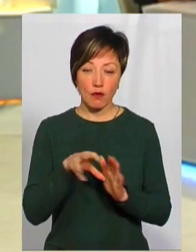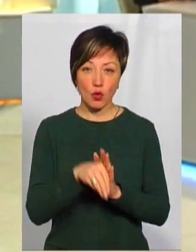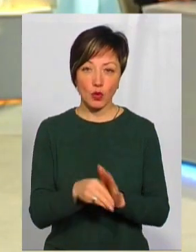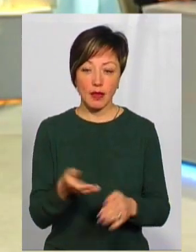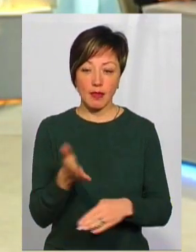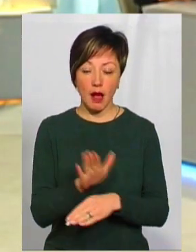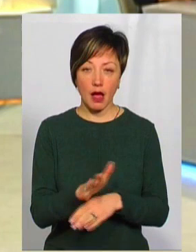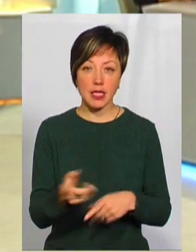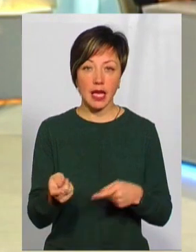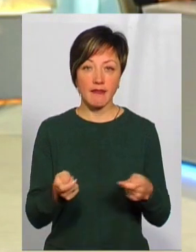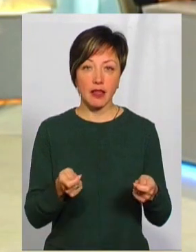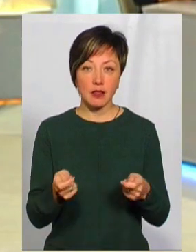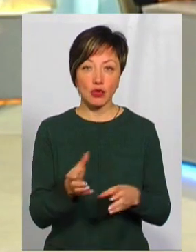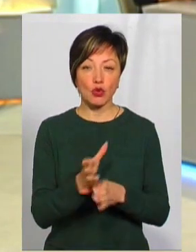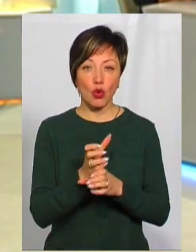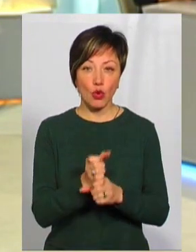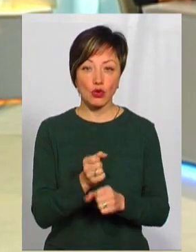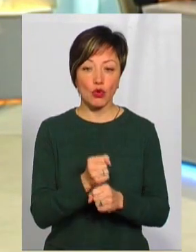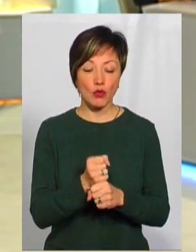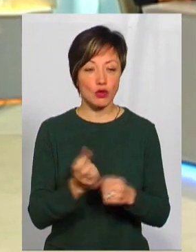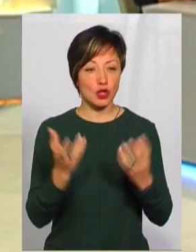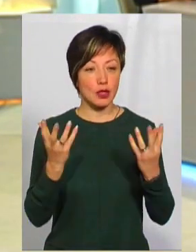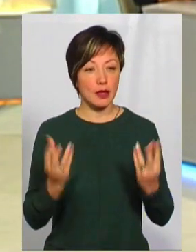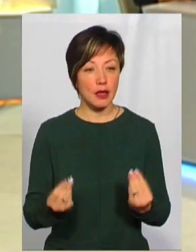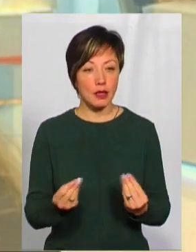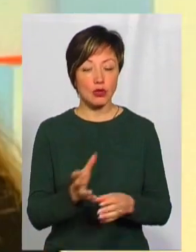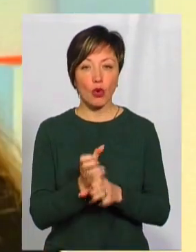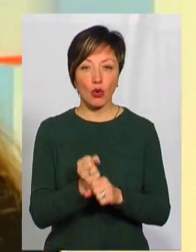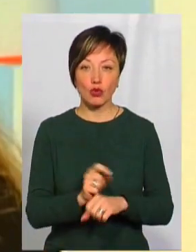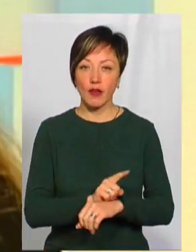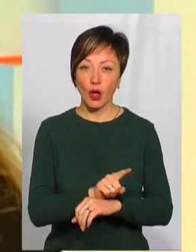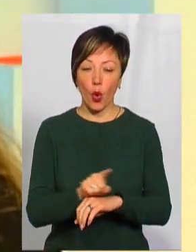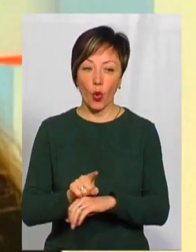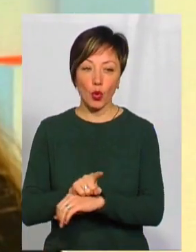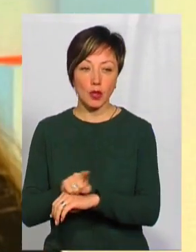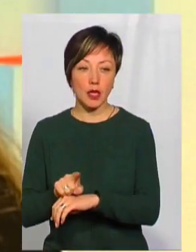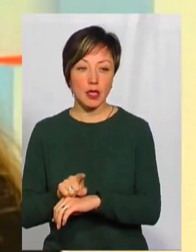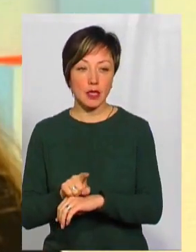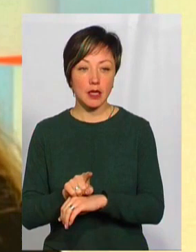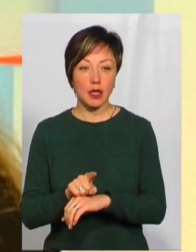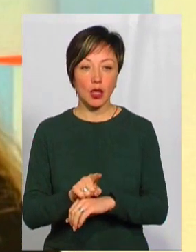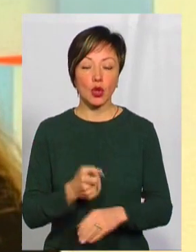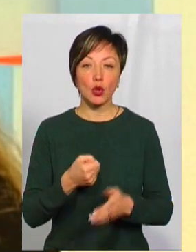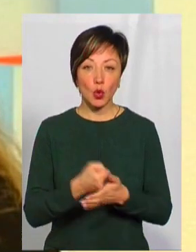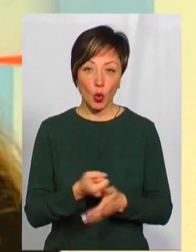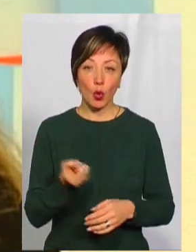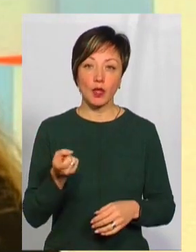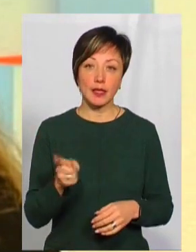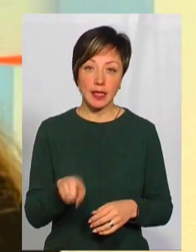вносити накази керівництву, скорочувати робочий день, скорочувати години до